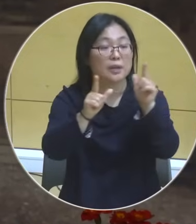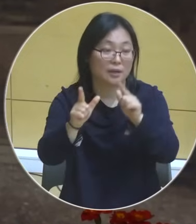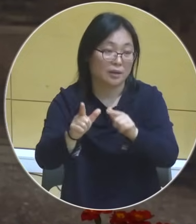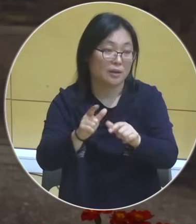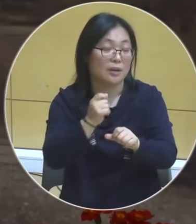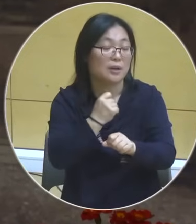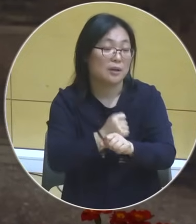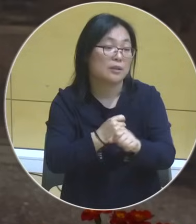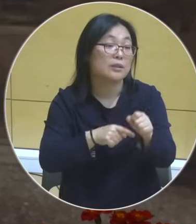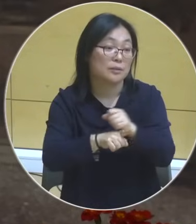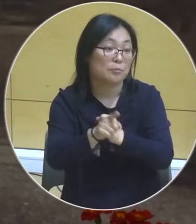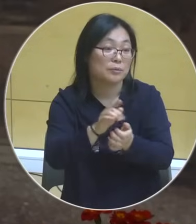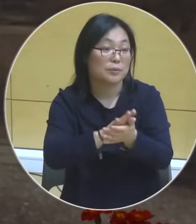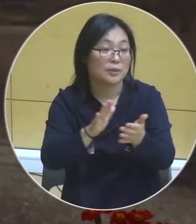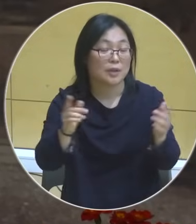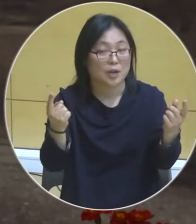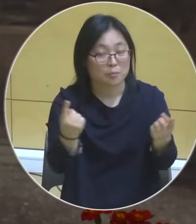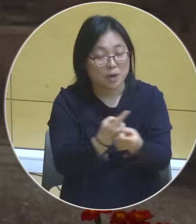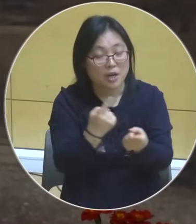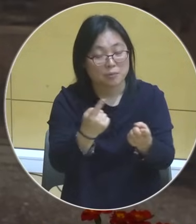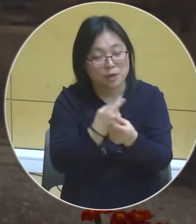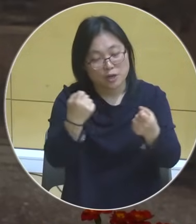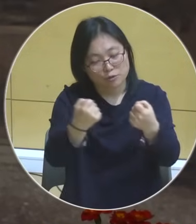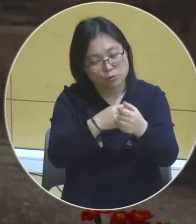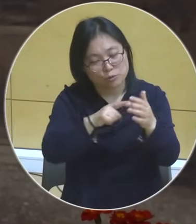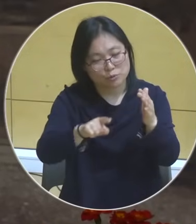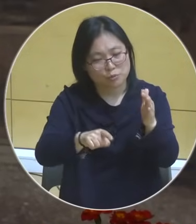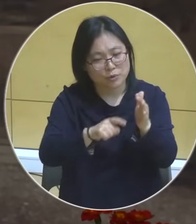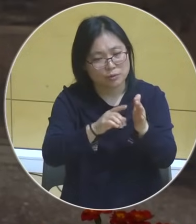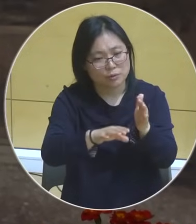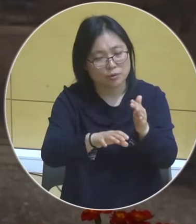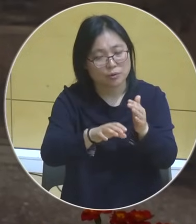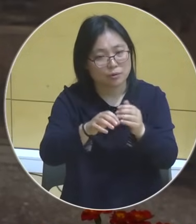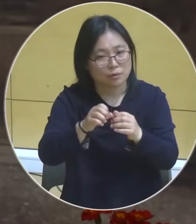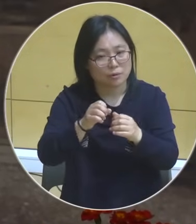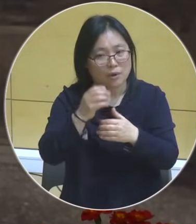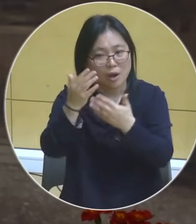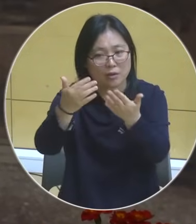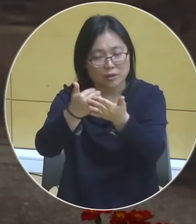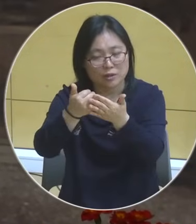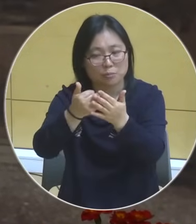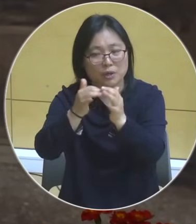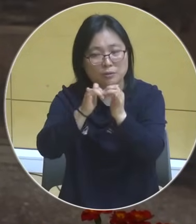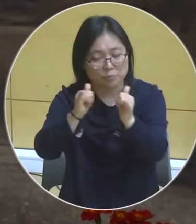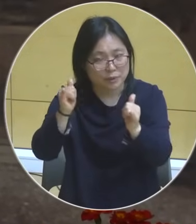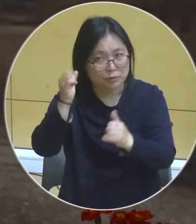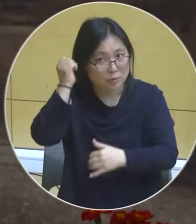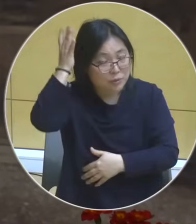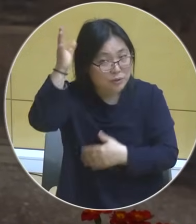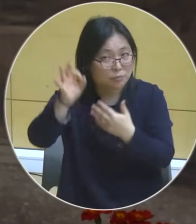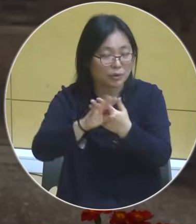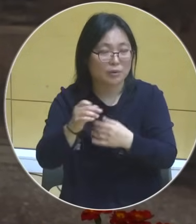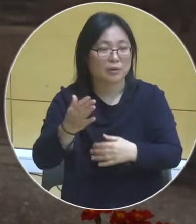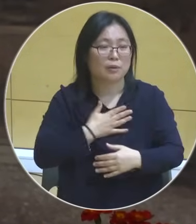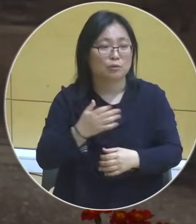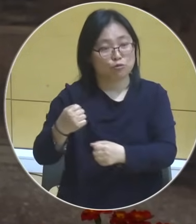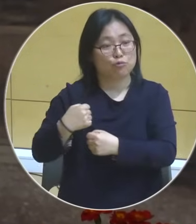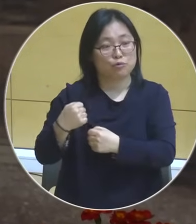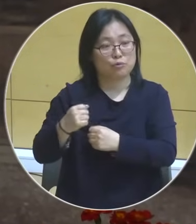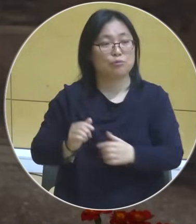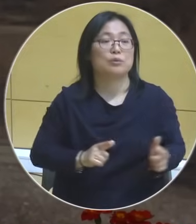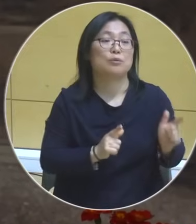것입니다. 매일매일 전쟁 속에 이것을 잊어버리면 군인으로밖에는 살 수 없습니다. 우리는 매일매일 생활 속에